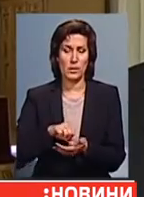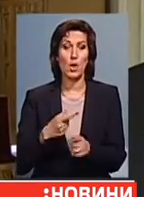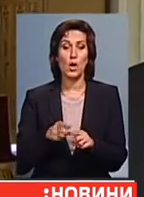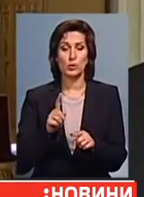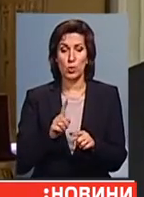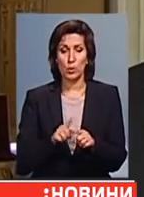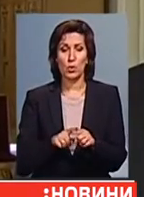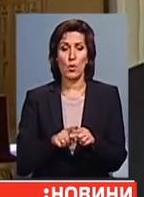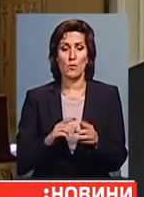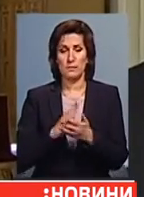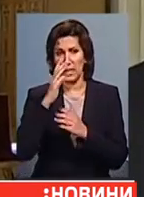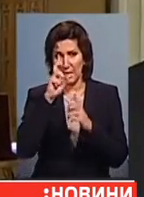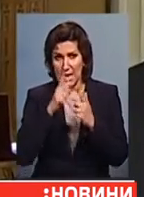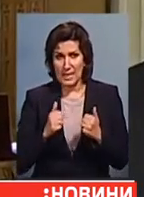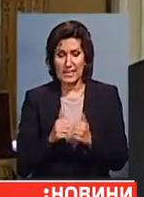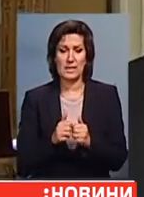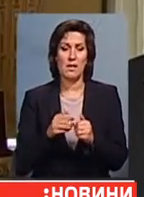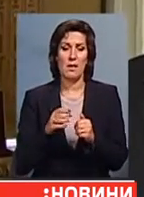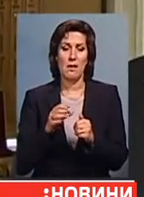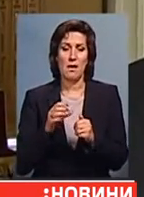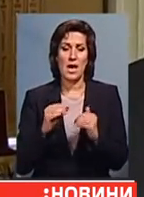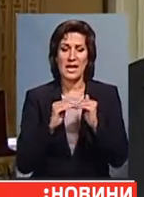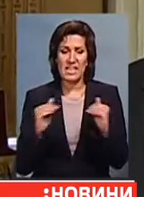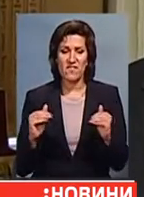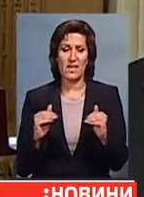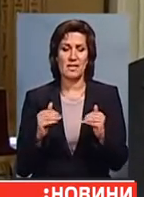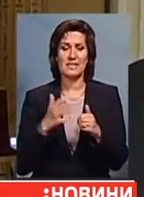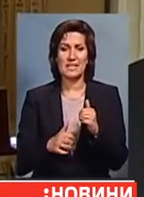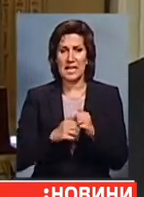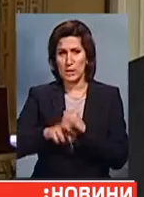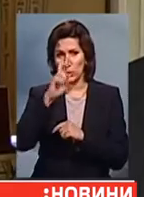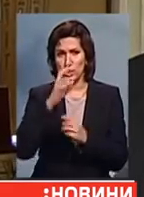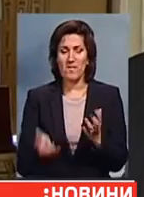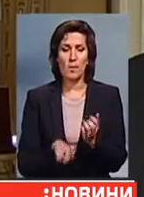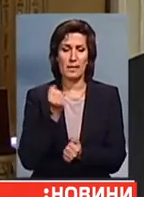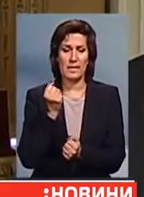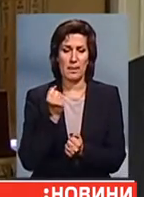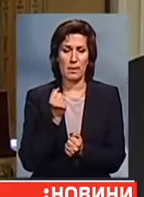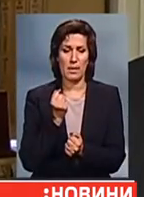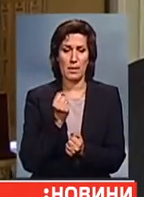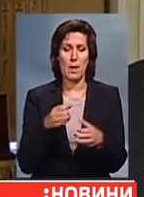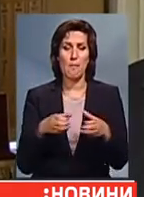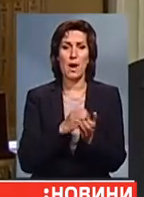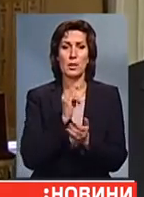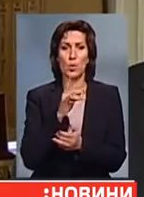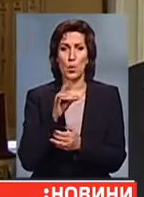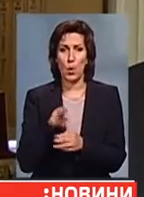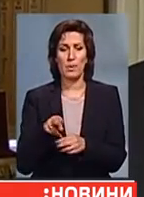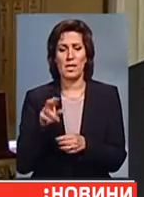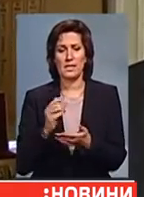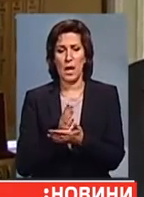країни, політичних репресій, диктатури тощо, рівень середньодержавної підтримки партії УКРОП,